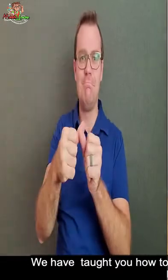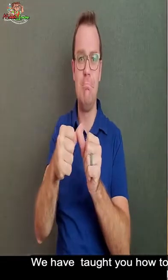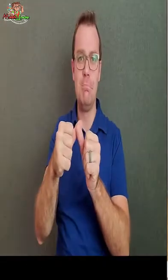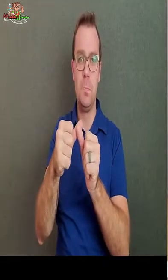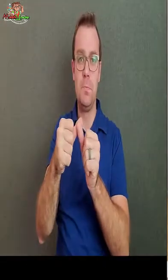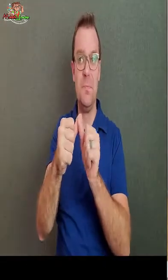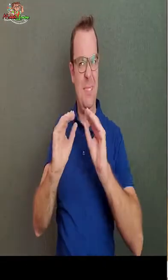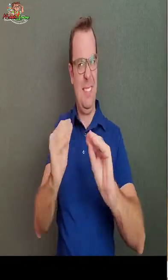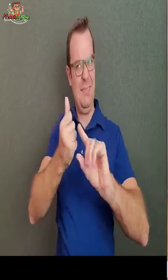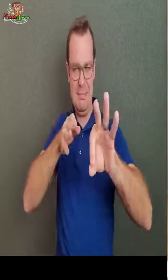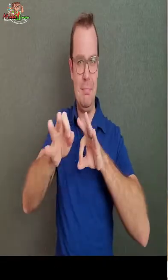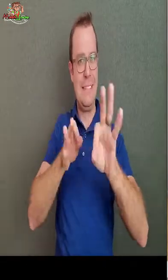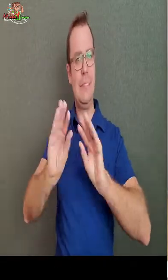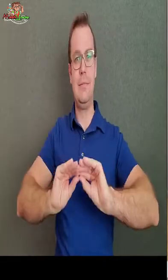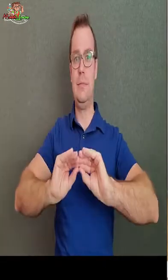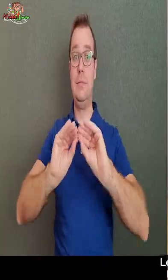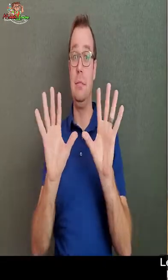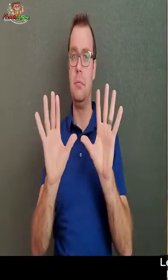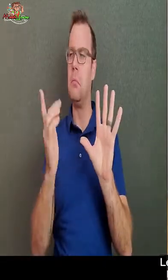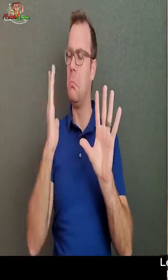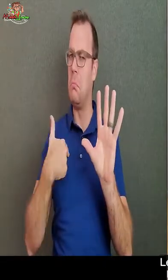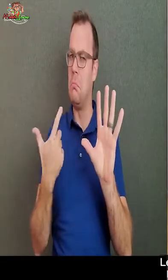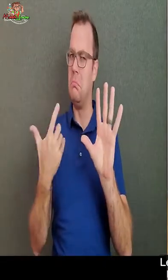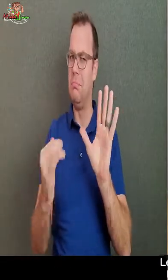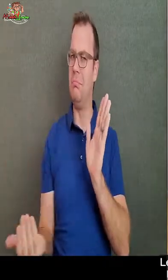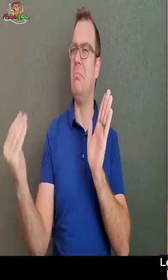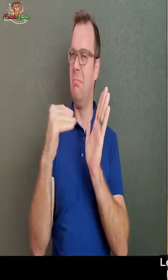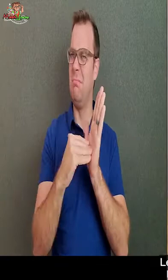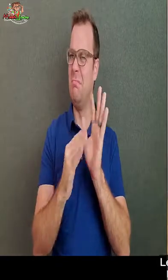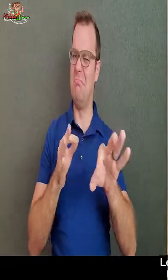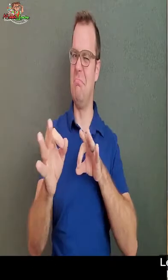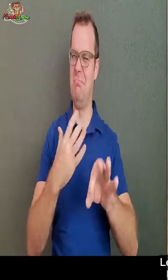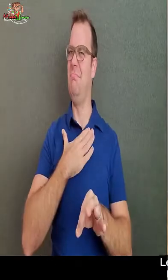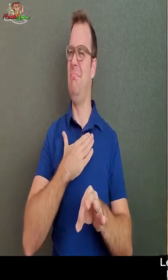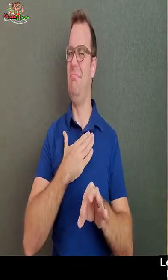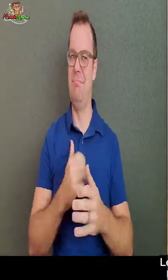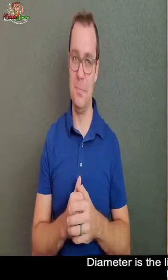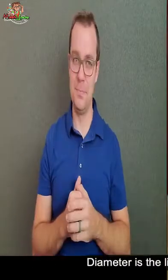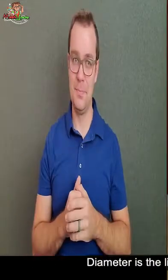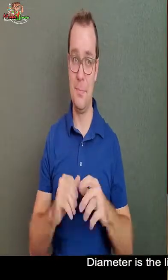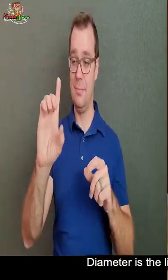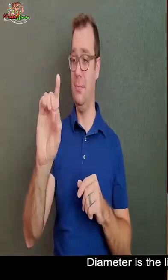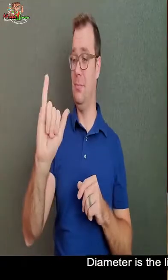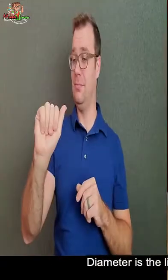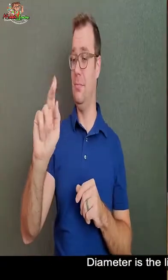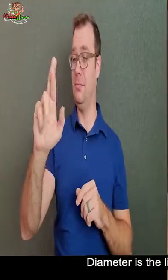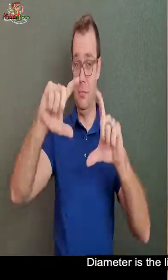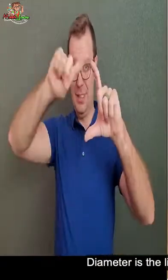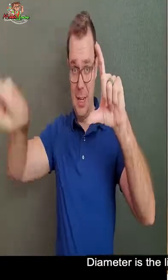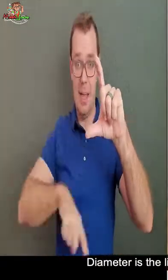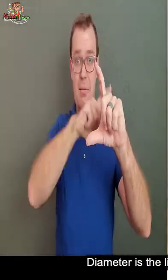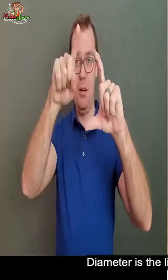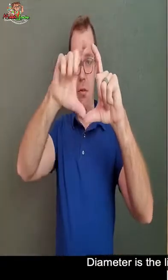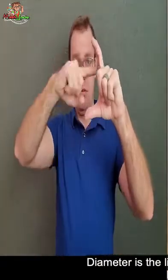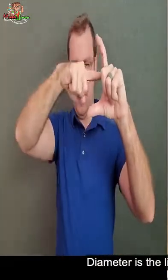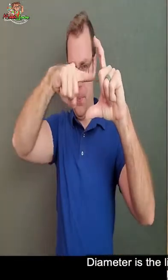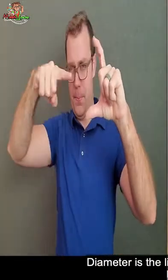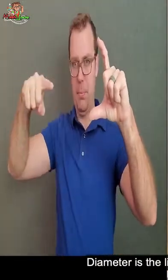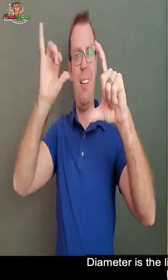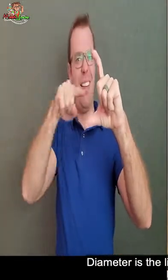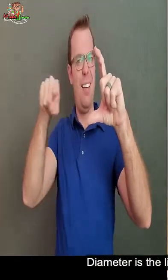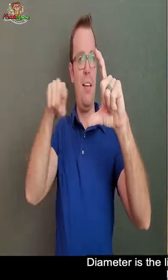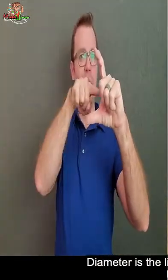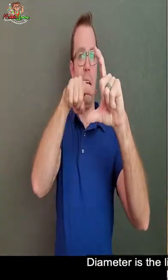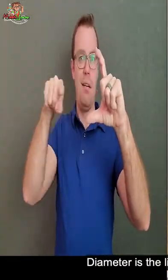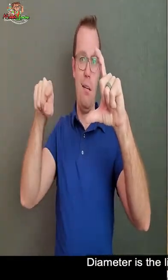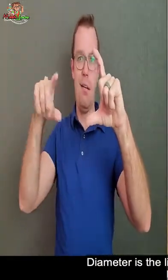है. वो पूरा डिटेल में समझाया है, पर फिर भी मैं आपको एक अपने तरीके से समझा देता हूँ कि जैसे सर्कल के बीच में एक डायमीटर है. सर्कल के बीच